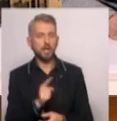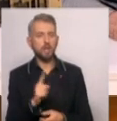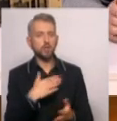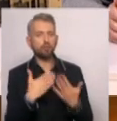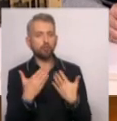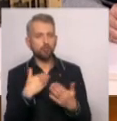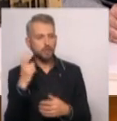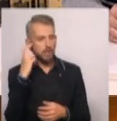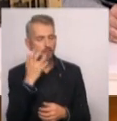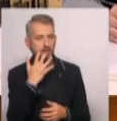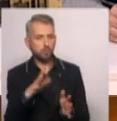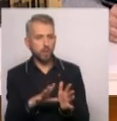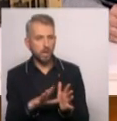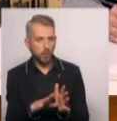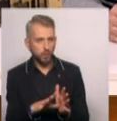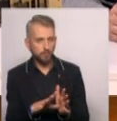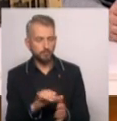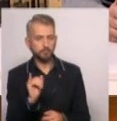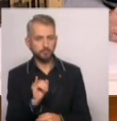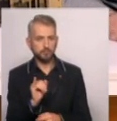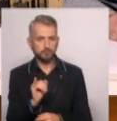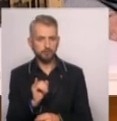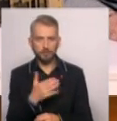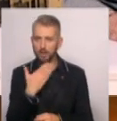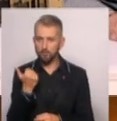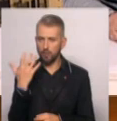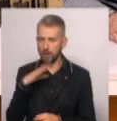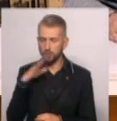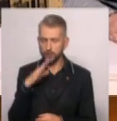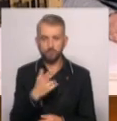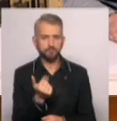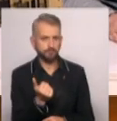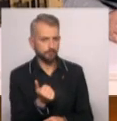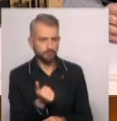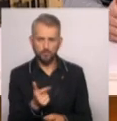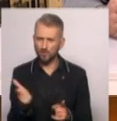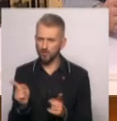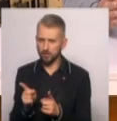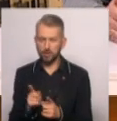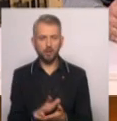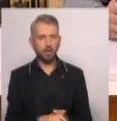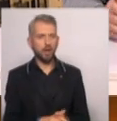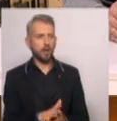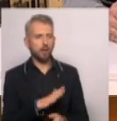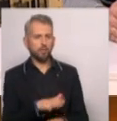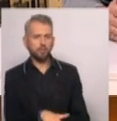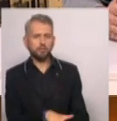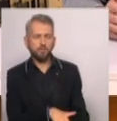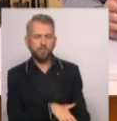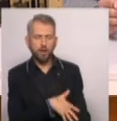стосується «Київтеплоенерго», і відсутності гарячої, води. Дуже коротенько. Був тривалий